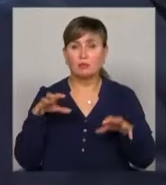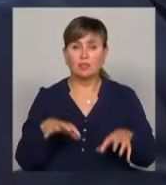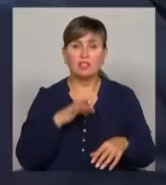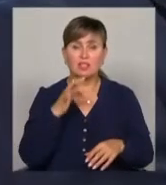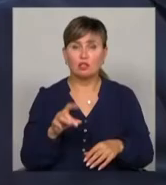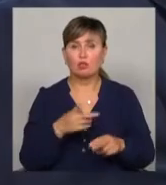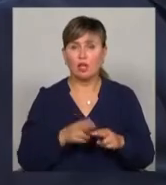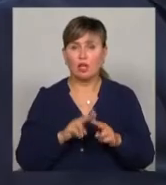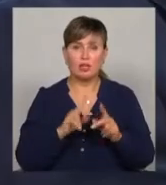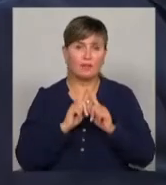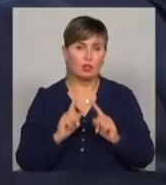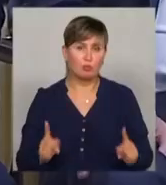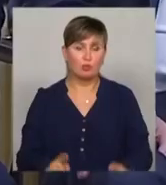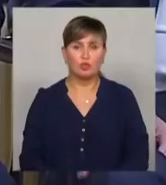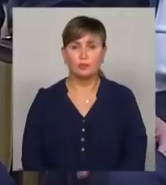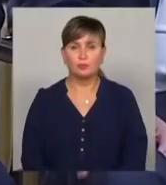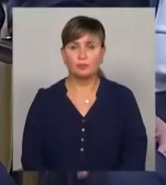что этого не произойдет.